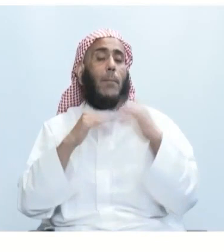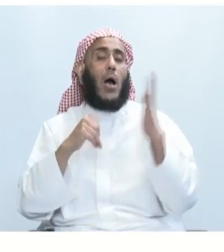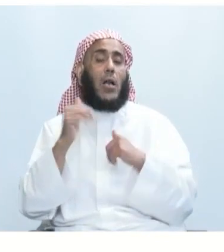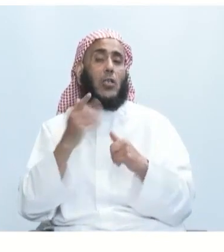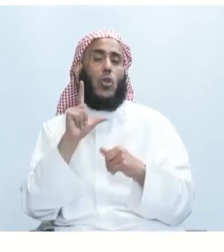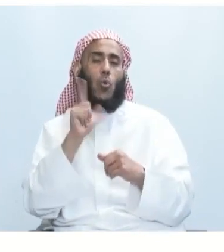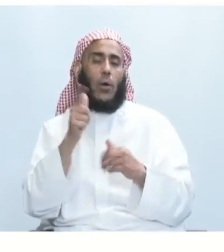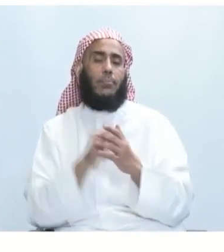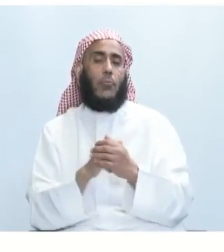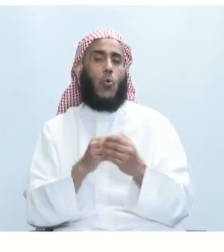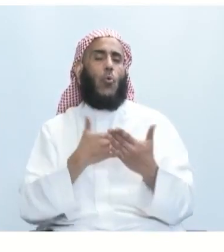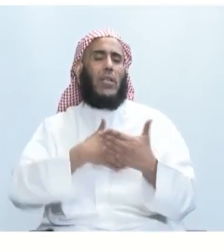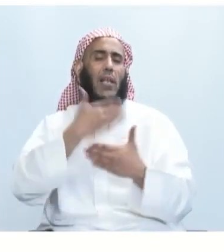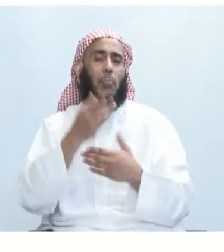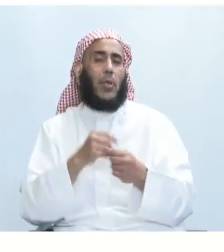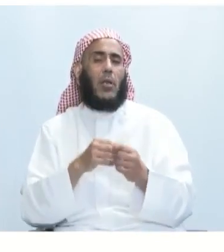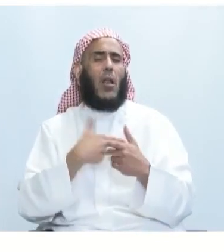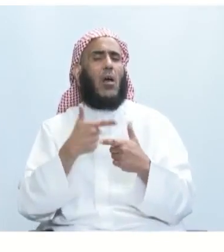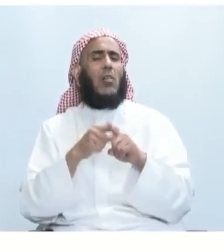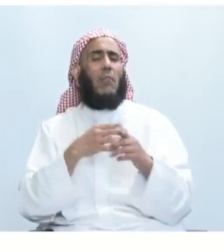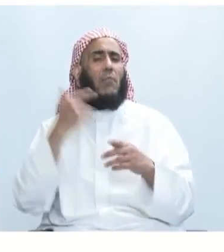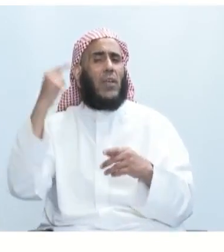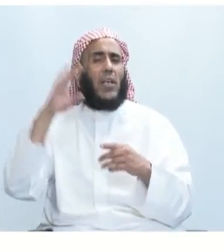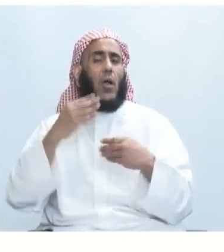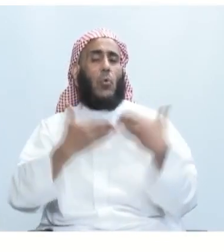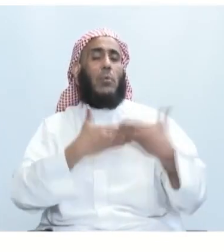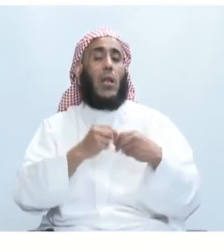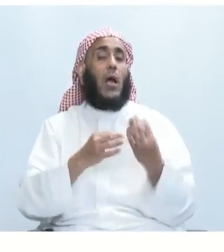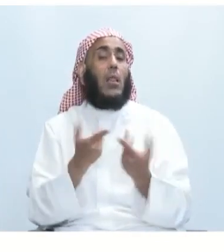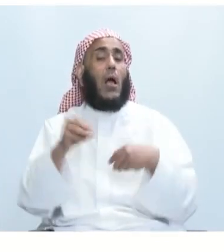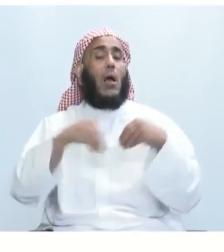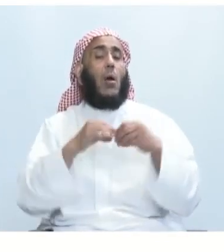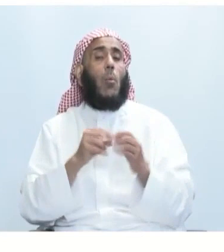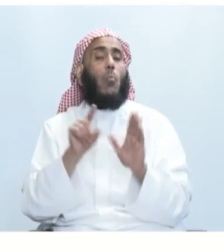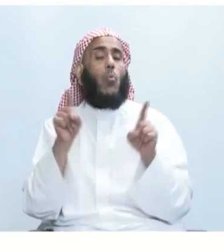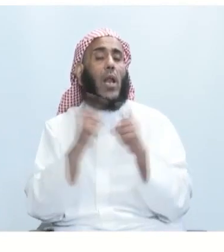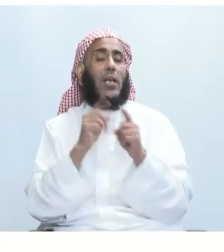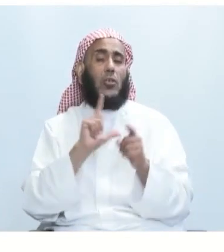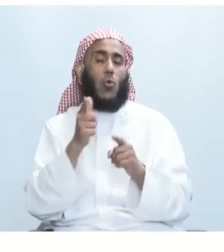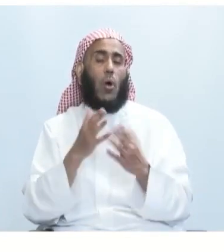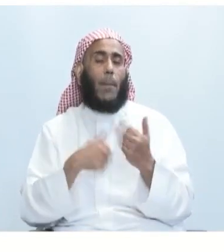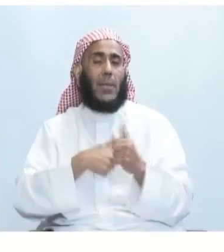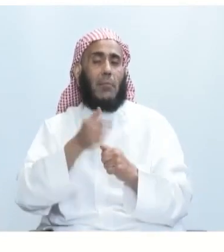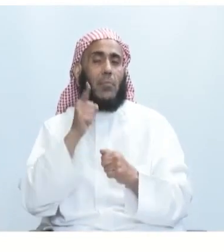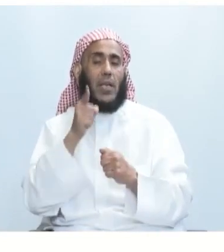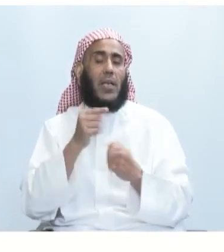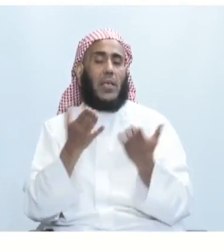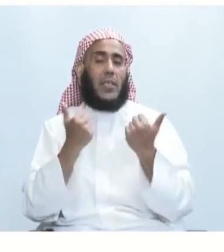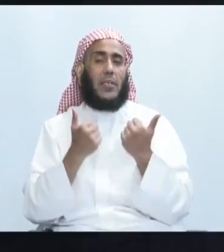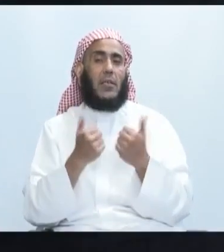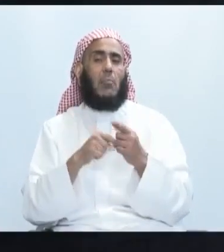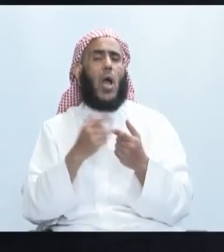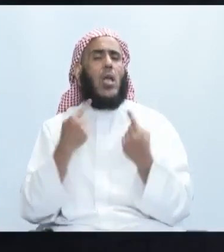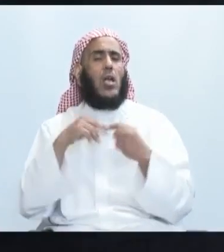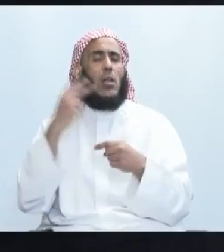لللغه وللتعبير عن اغراض ايض فكريه وتبادل وهذا ملخص ملخص للغه وبامكانك ايض ان تاتي مثلا لاي